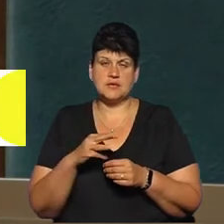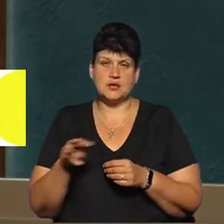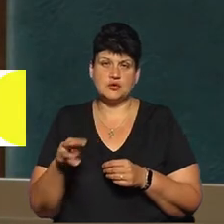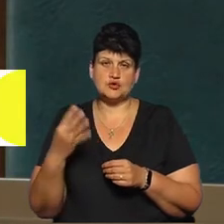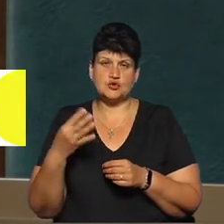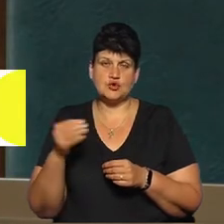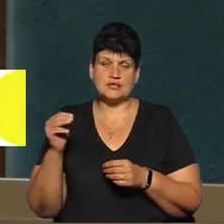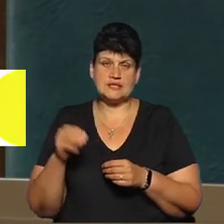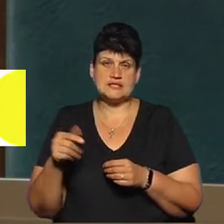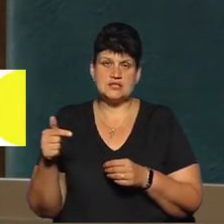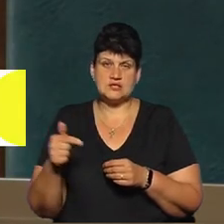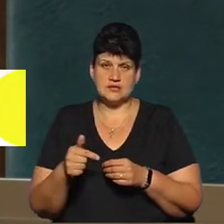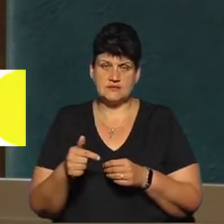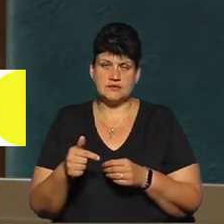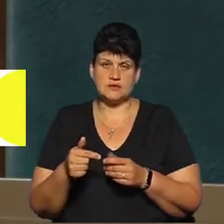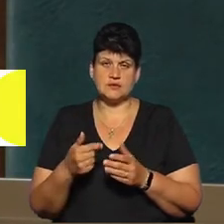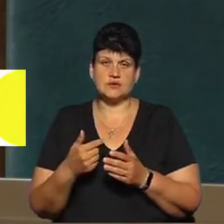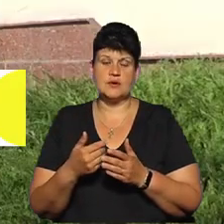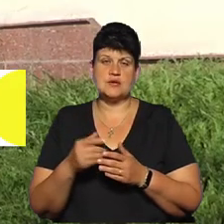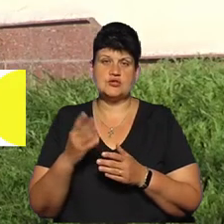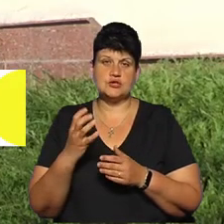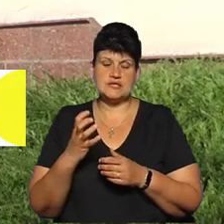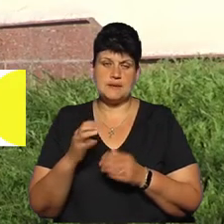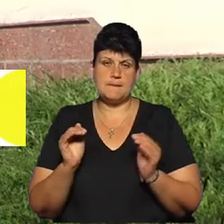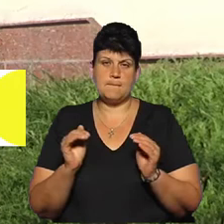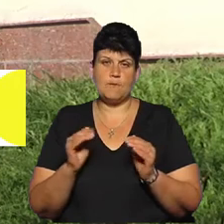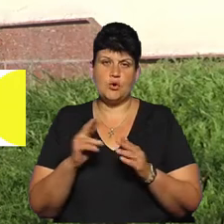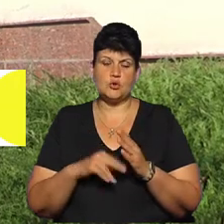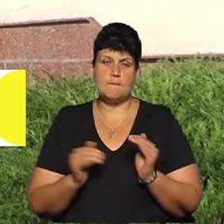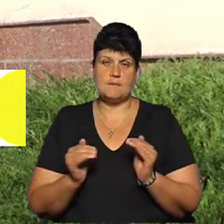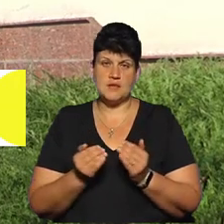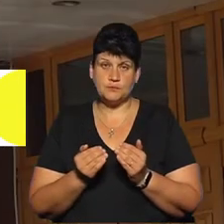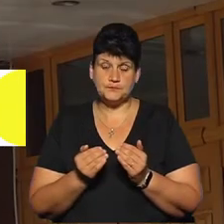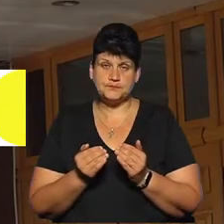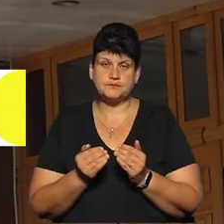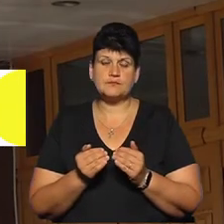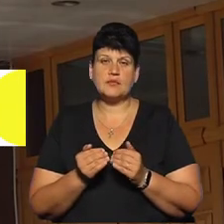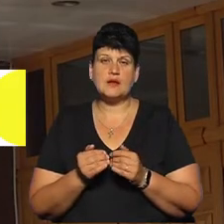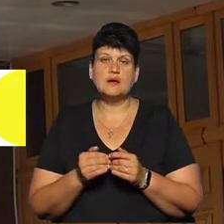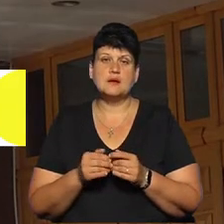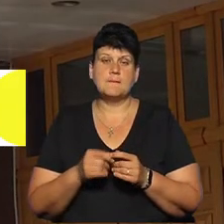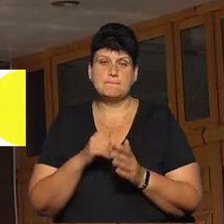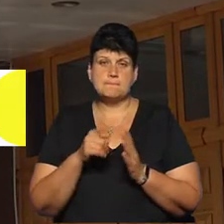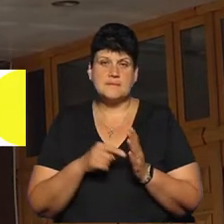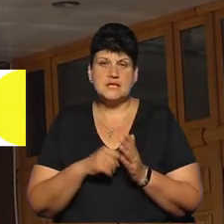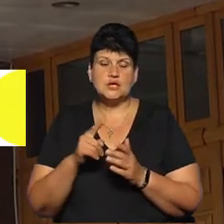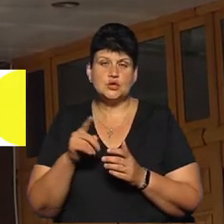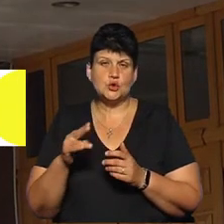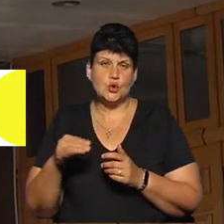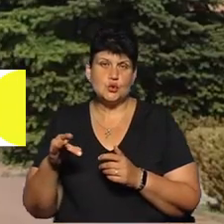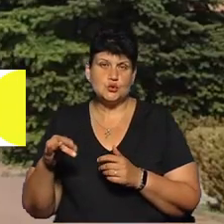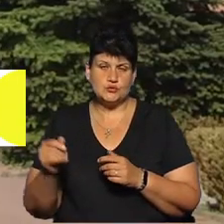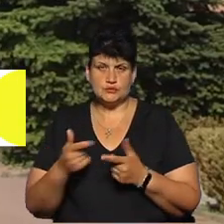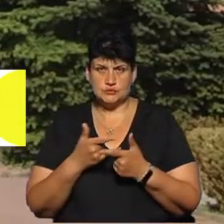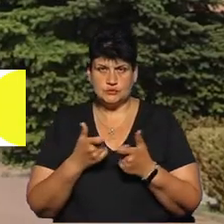1 040 000 гривень, тобто 400 розмір прожиткового мінімуму для працездатних осіб. Підозру заступнику начальника обласного управління Державної податкової служби оголосили